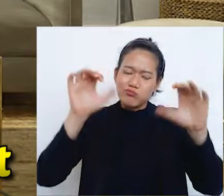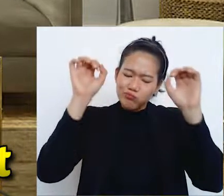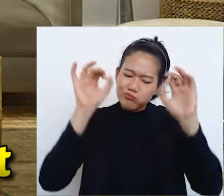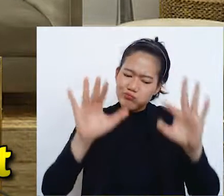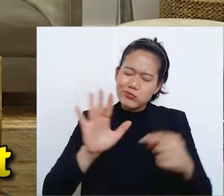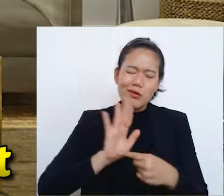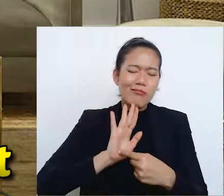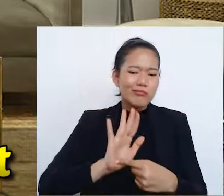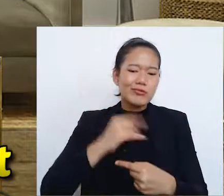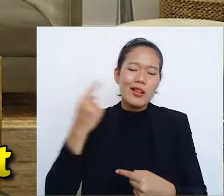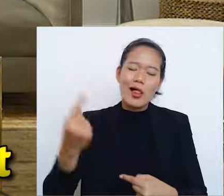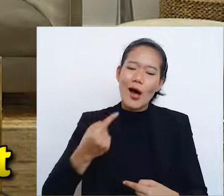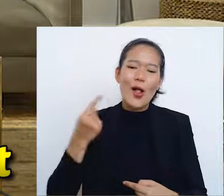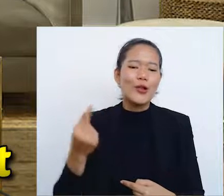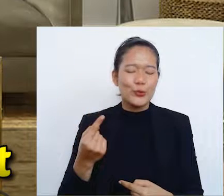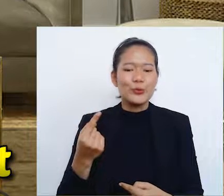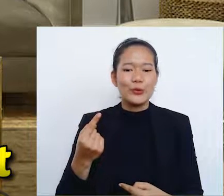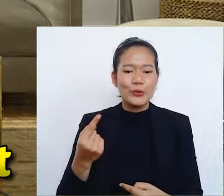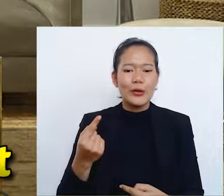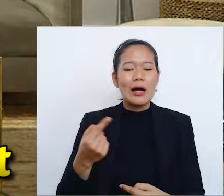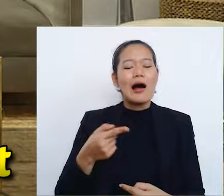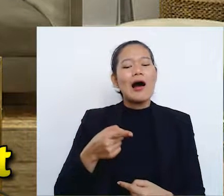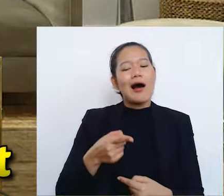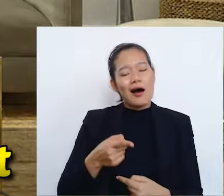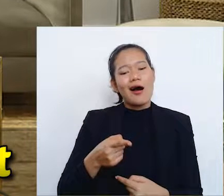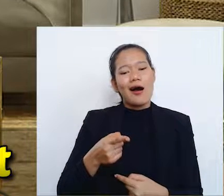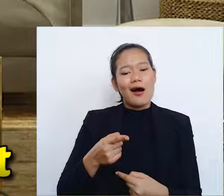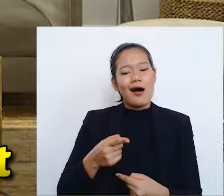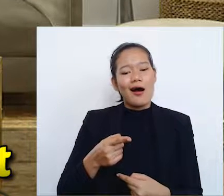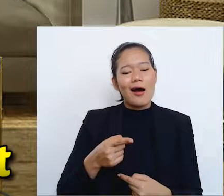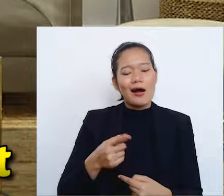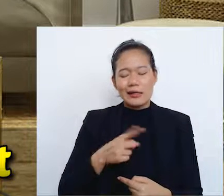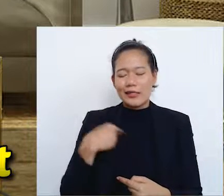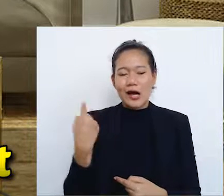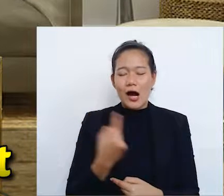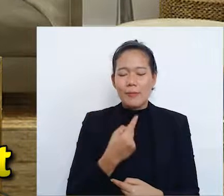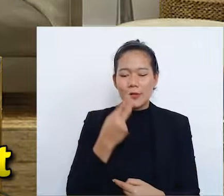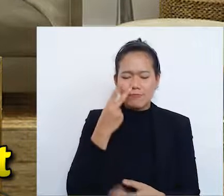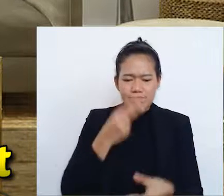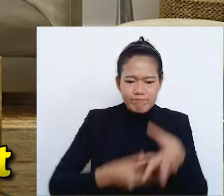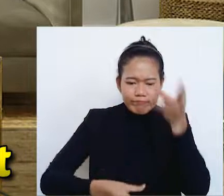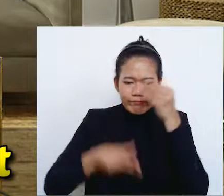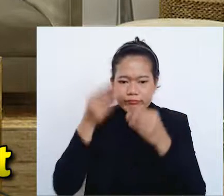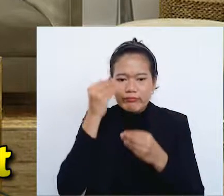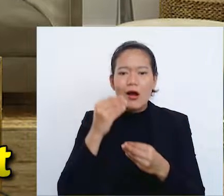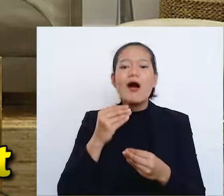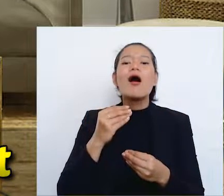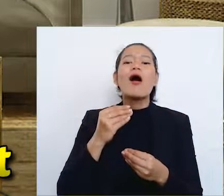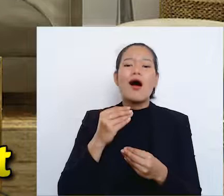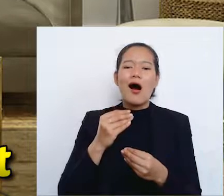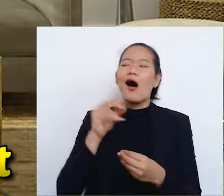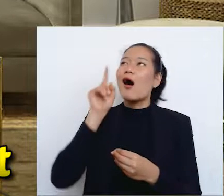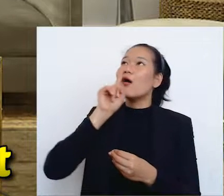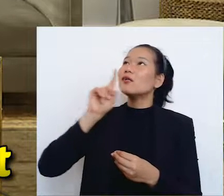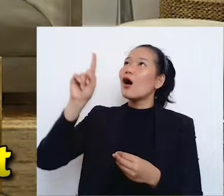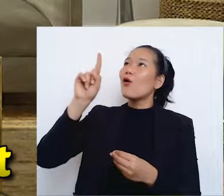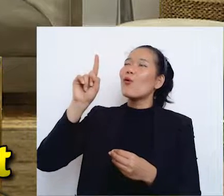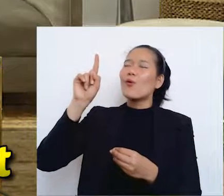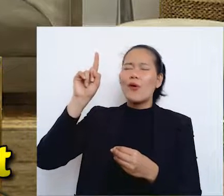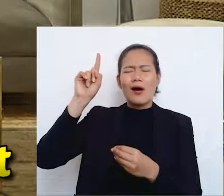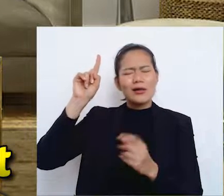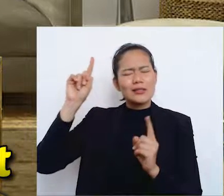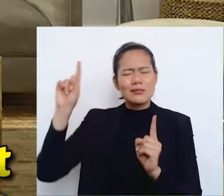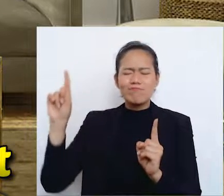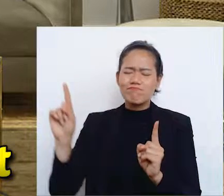Tuhan tunjukkan itu memperlihatkan kepada setiap kami bahwa Engkau menjadi Allah